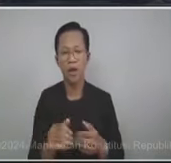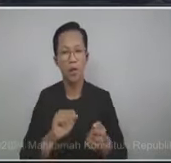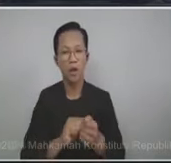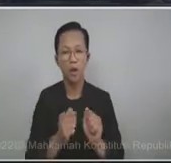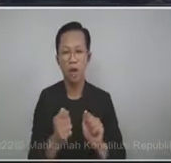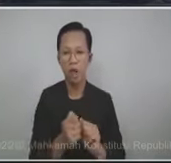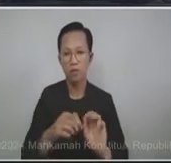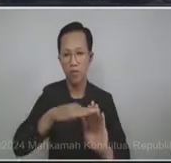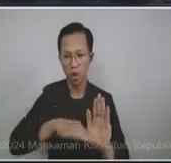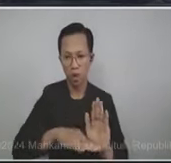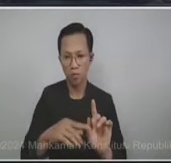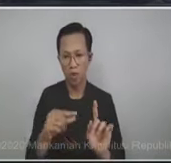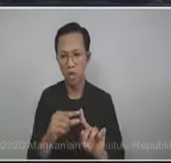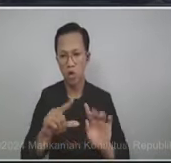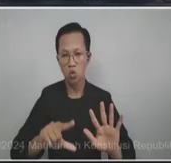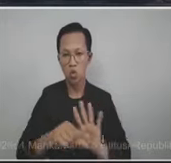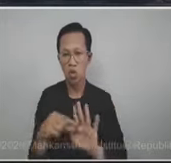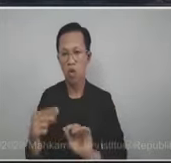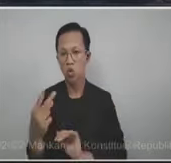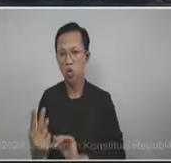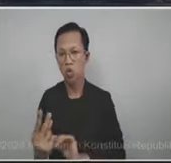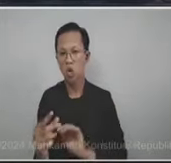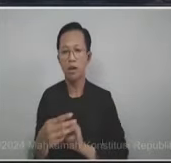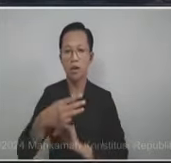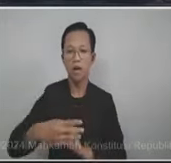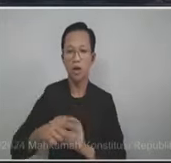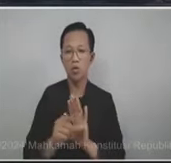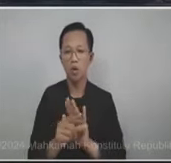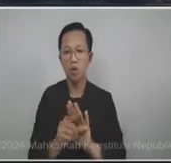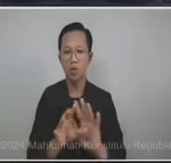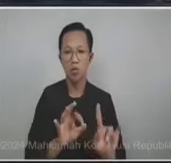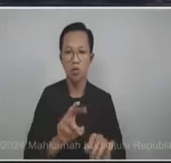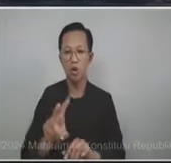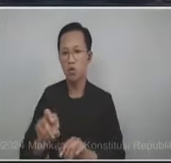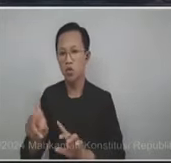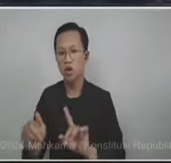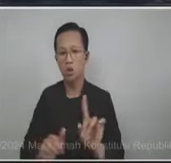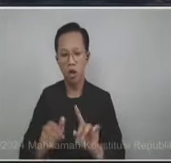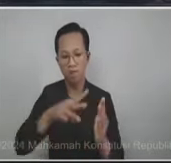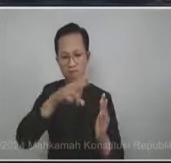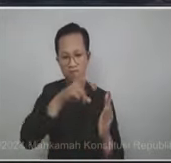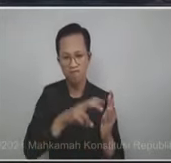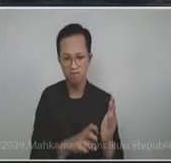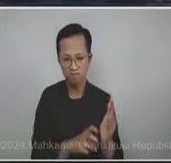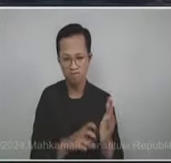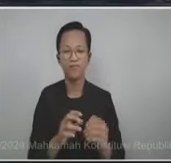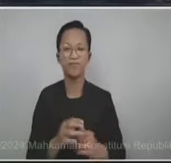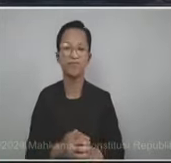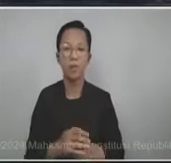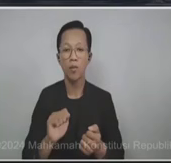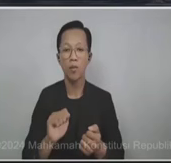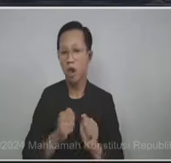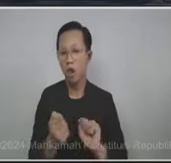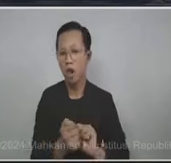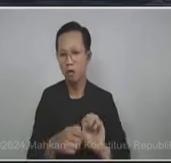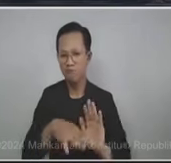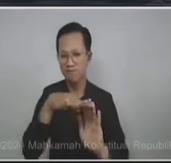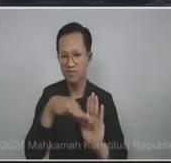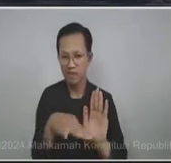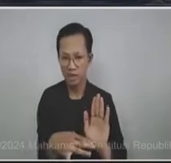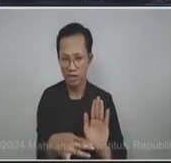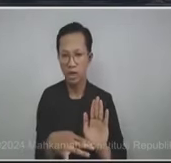7 ayat 2 huruf e UU 2016 berkenaan dengan isu konsitas norma pasal 7 ayat 2 huruf